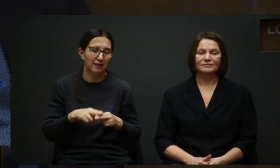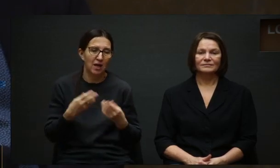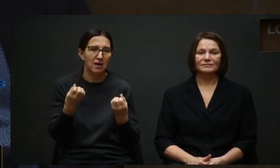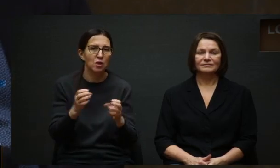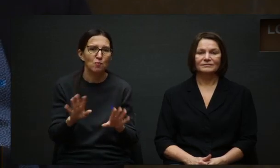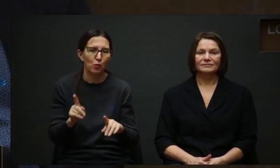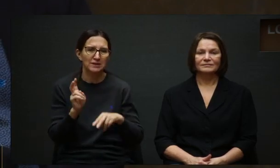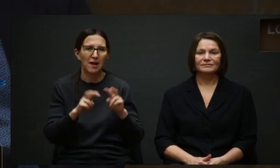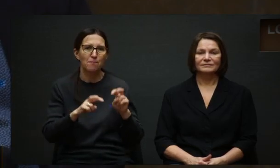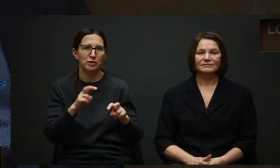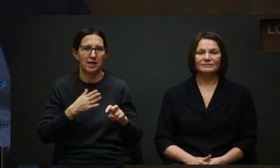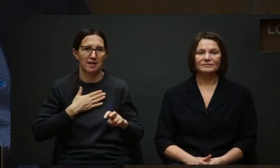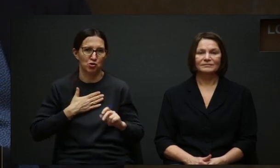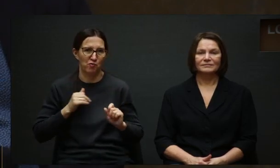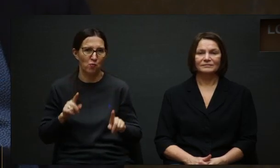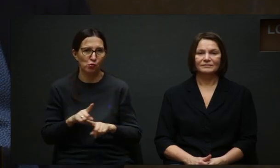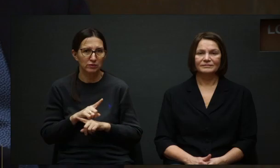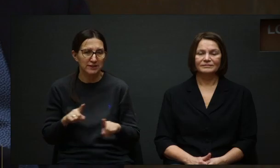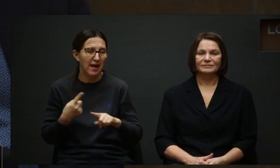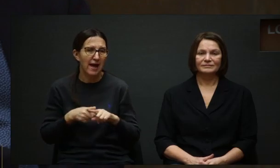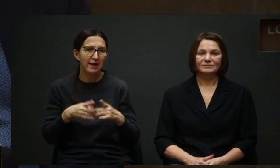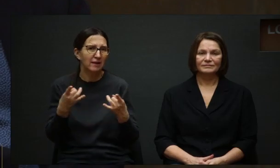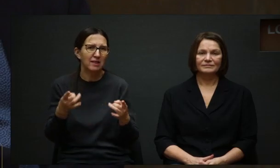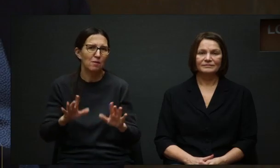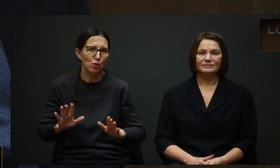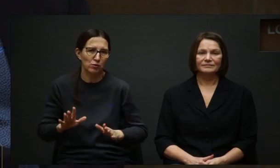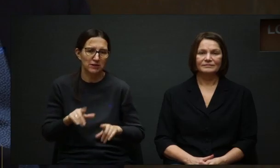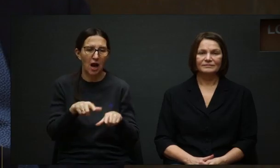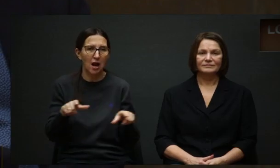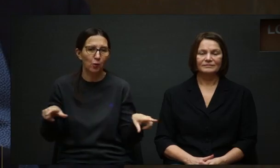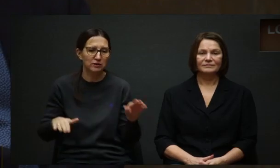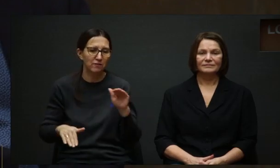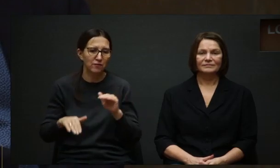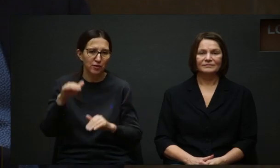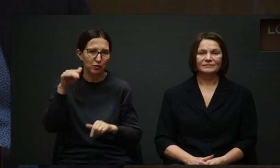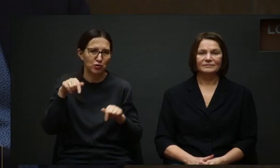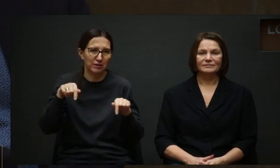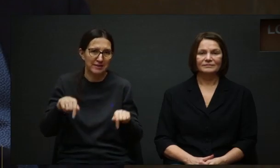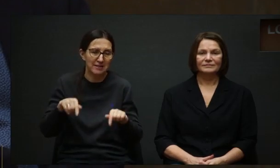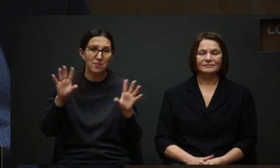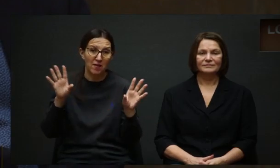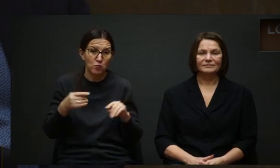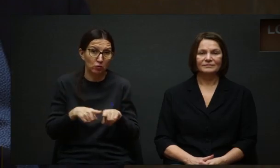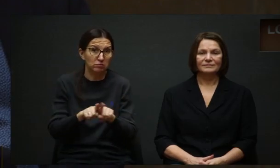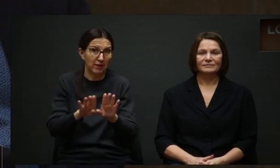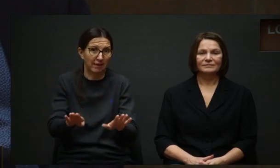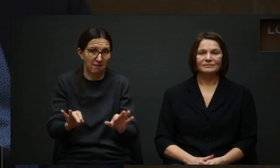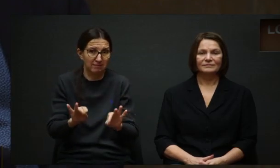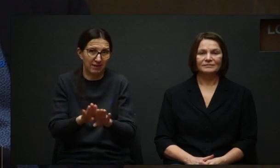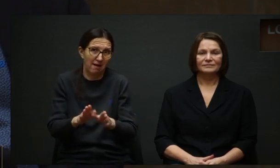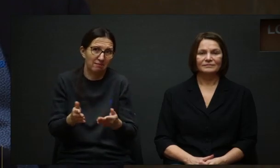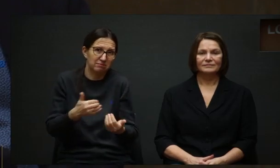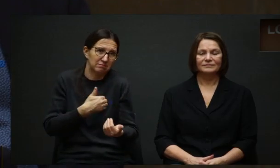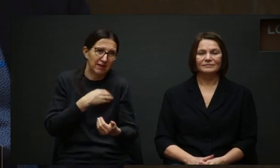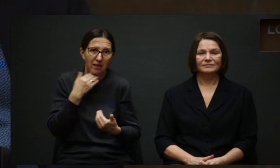просто посетители нашего музея, это не просто люди, выросшие здесь, а все это так, так или